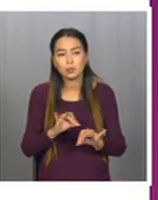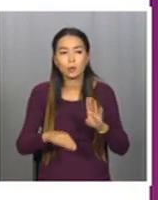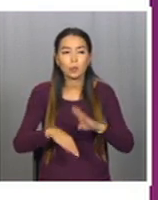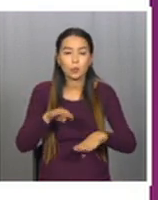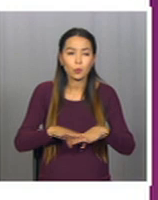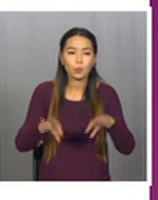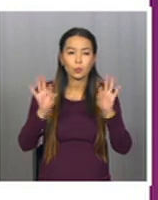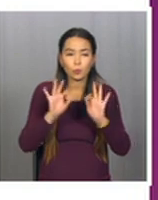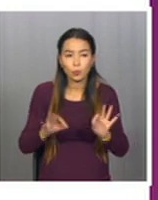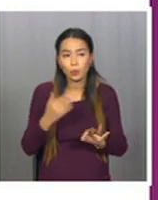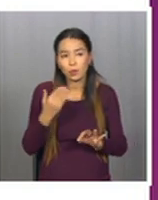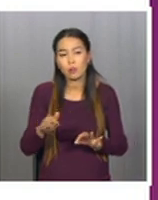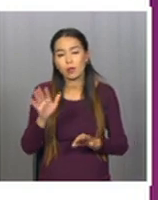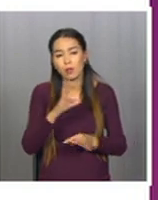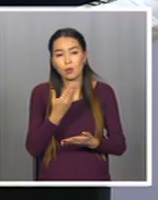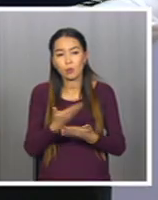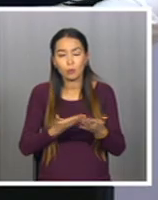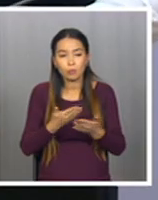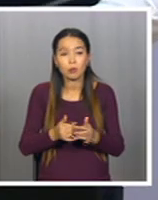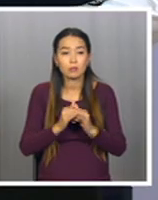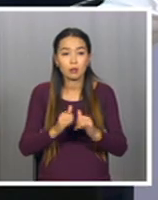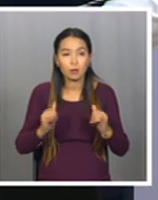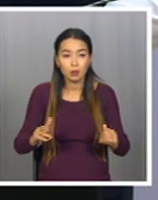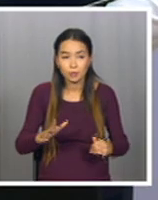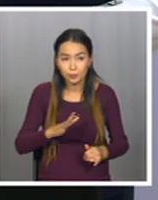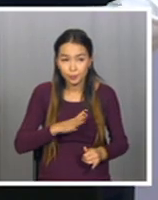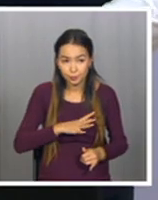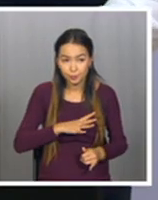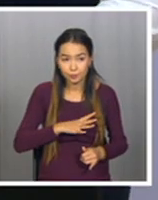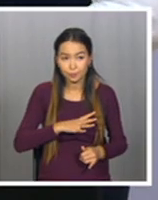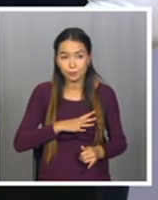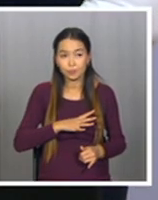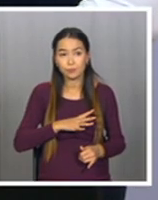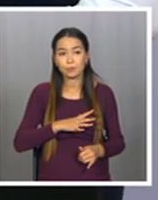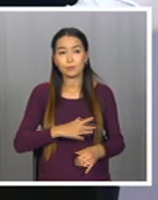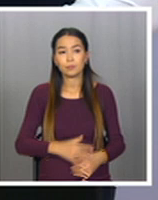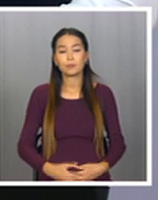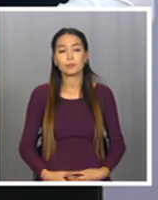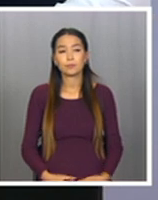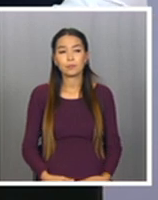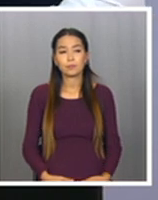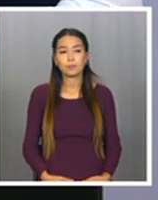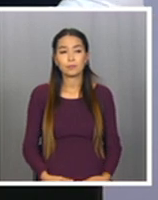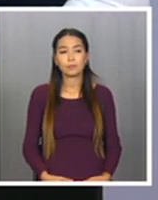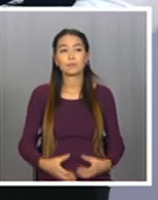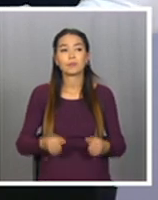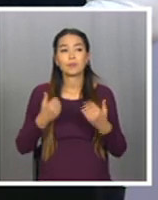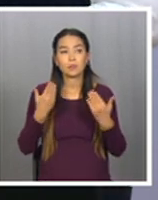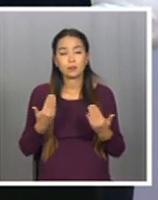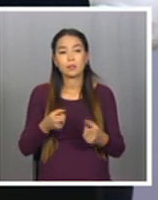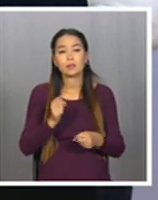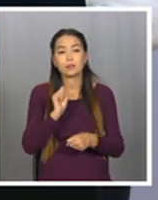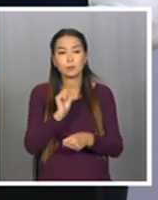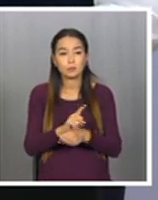өнер үлгілері тараған екен. Ал енді оқушылар, біздің сабағымыздың тапсырмаларына